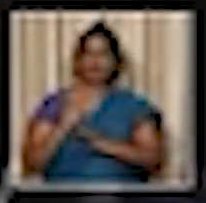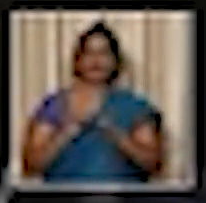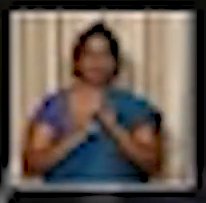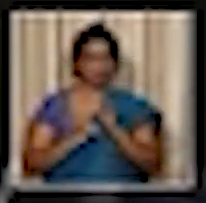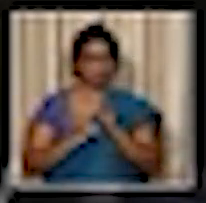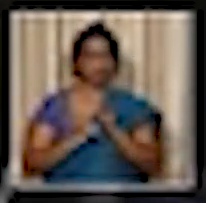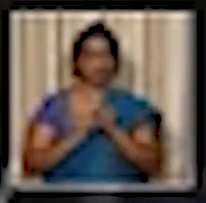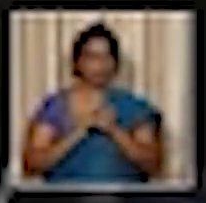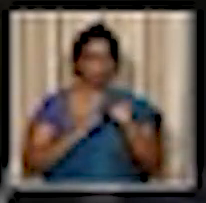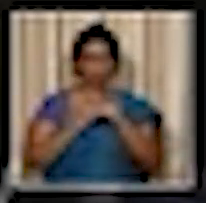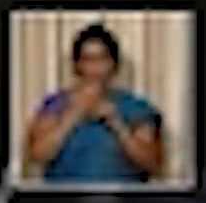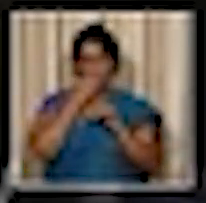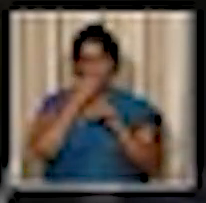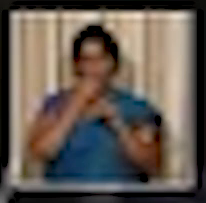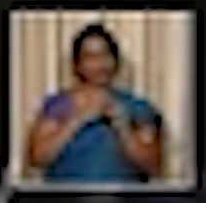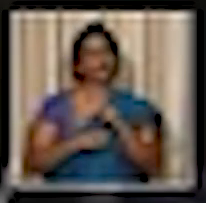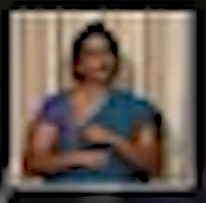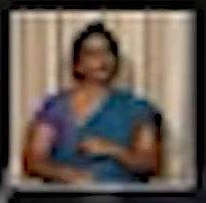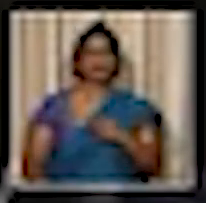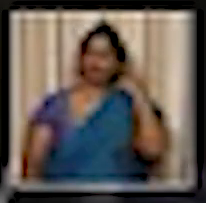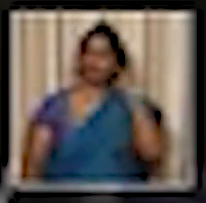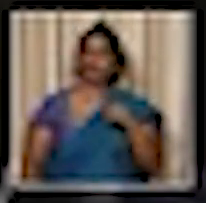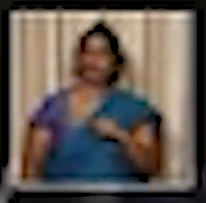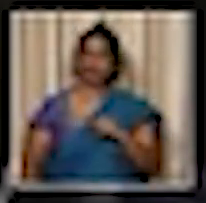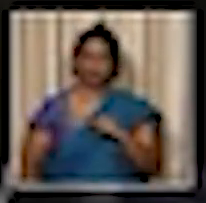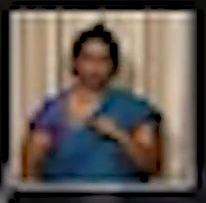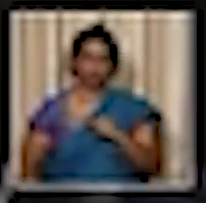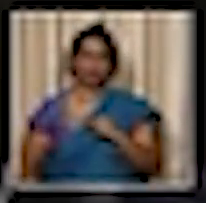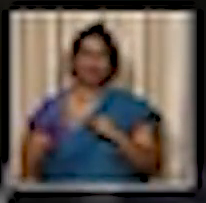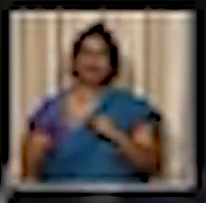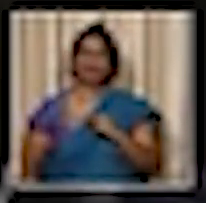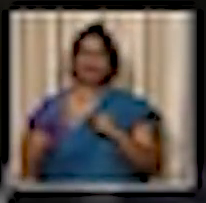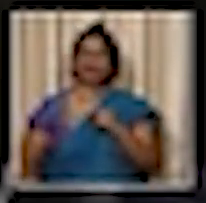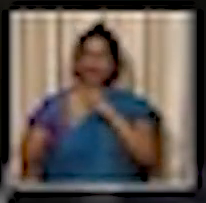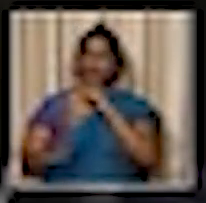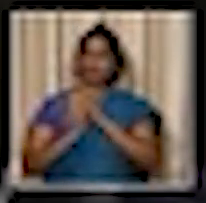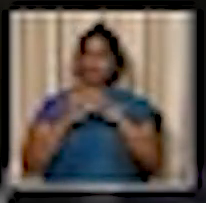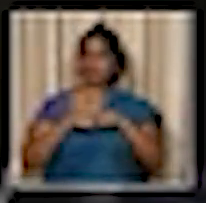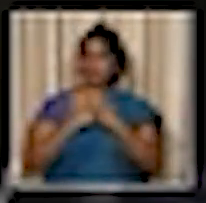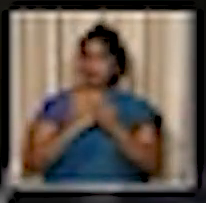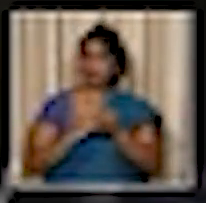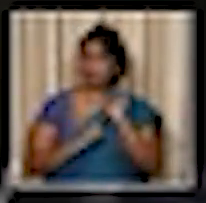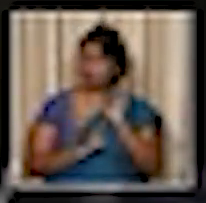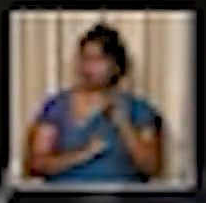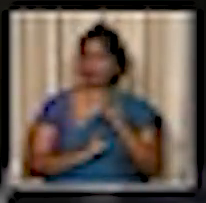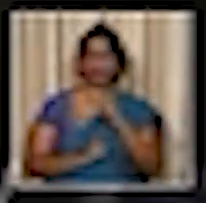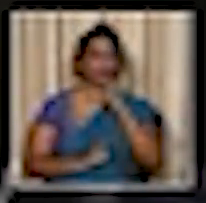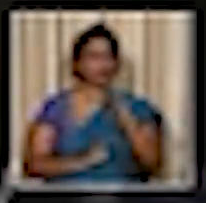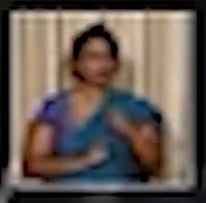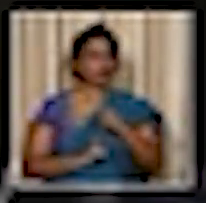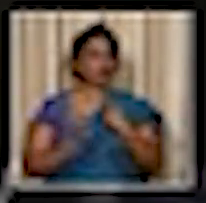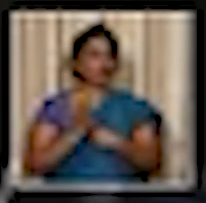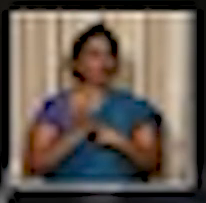විසින්ද සිදු කරන ලදී. එකී ප්‍රකාශය සම්බන්ධව අධිකරණ සේවා සංගමයේ සභාපති ලෙස දිසා විනිසුරු ගරු